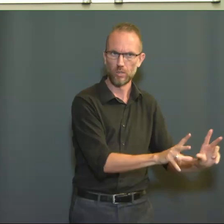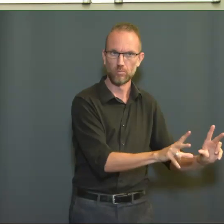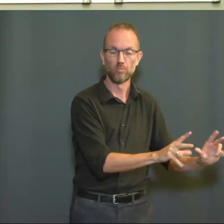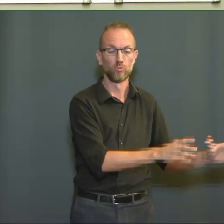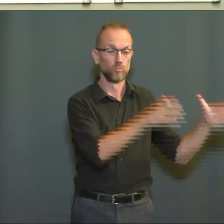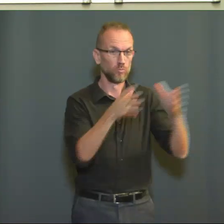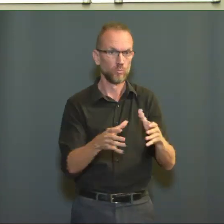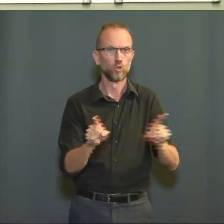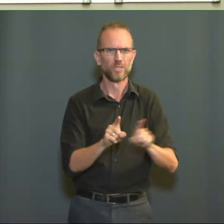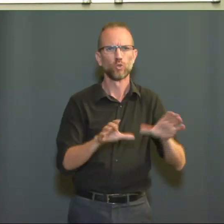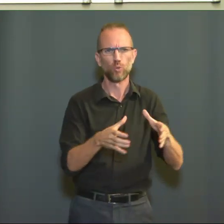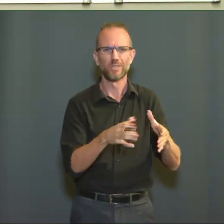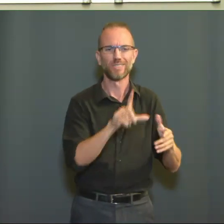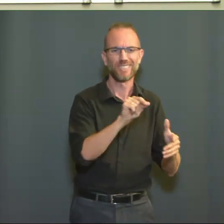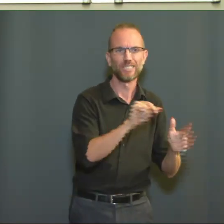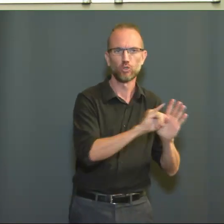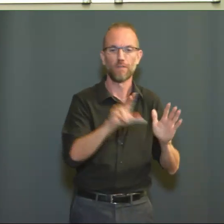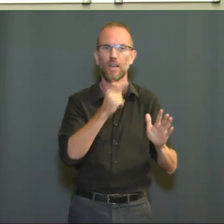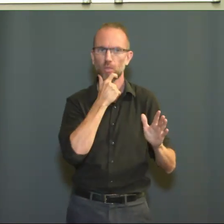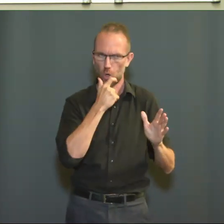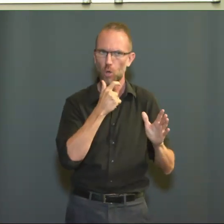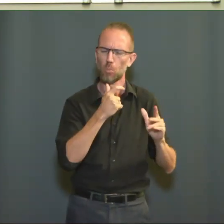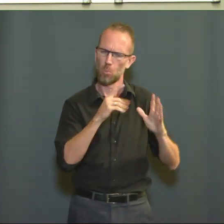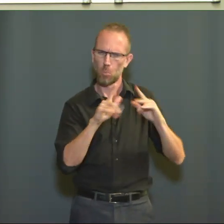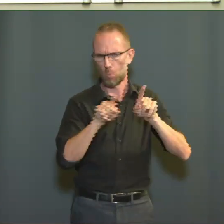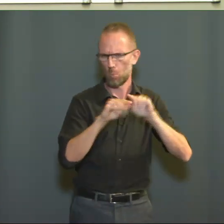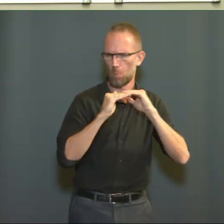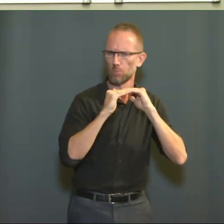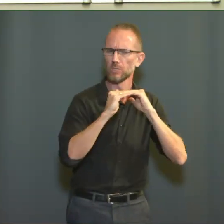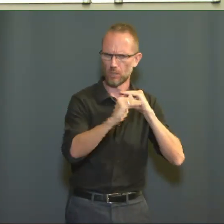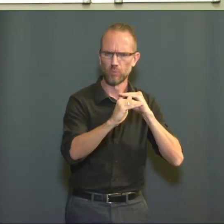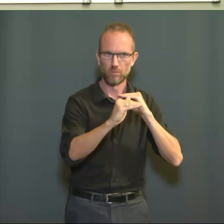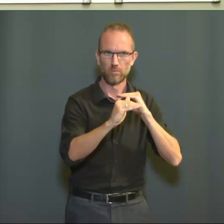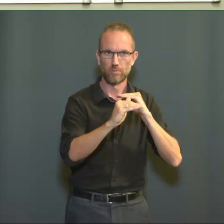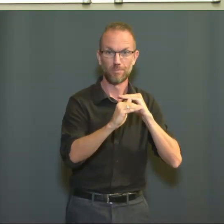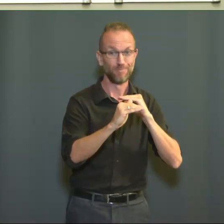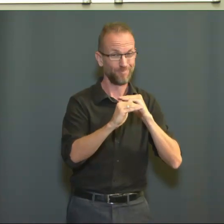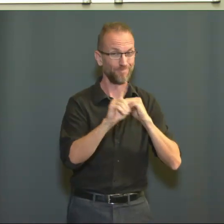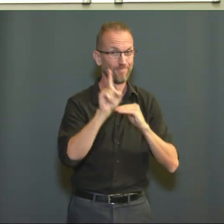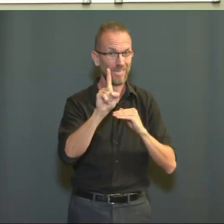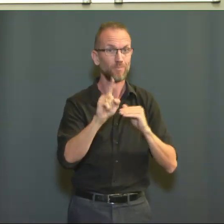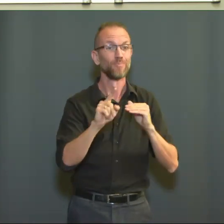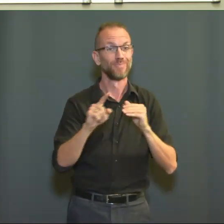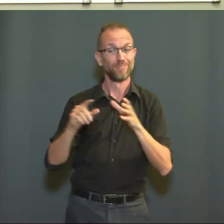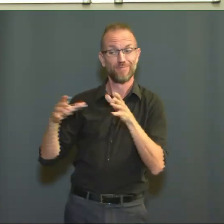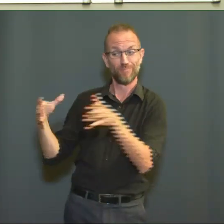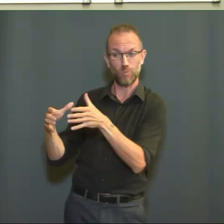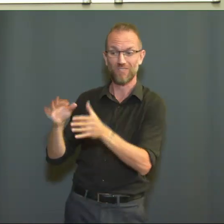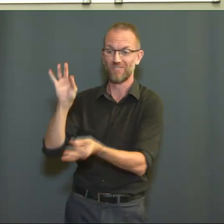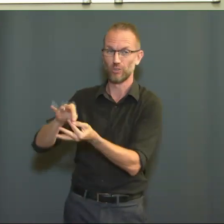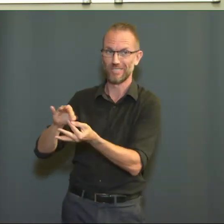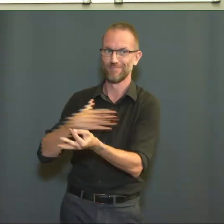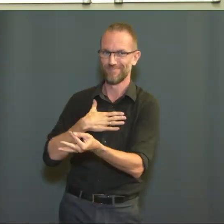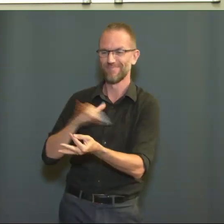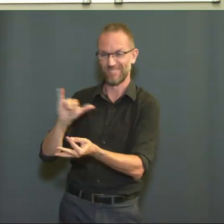10 à 20 ans. Par contre, au niveau d'une population plus fragile, qui sont les plus de 70